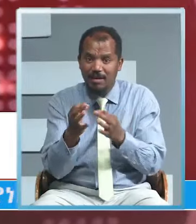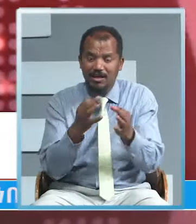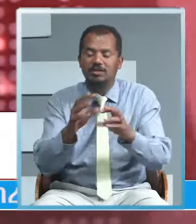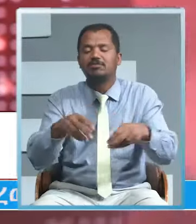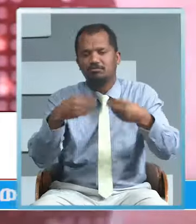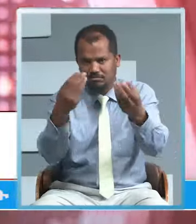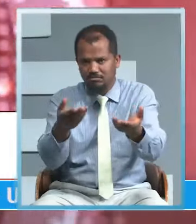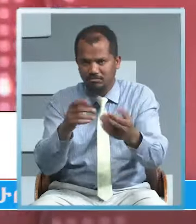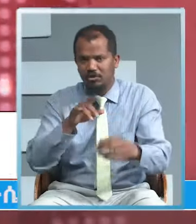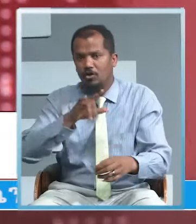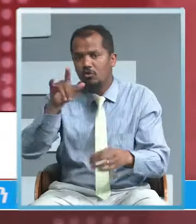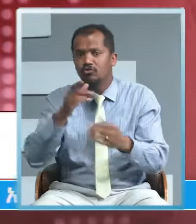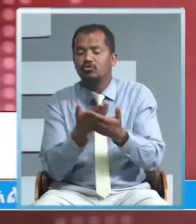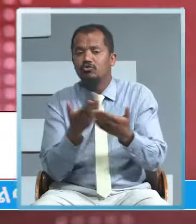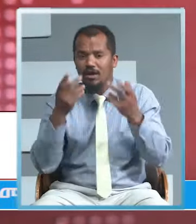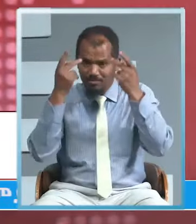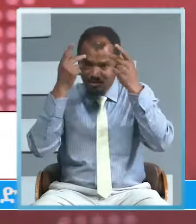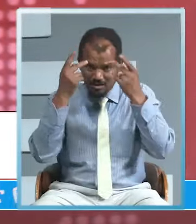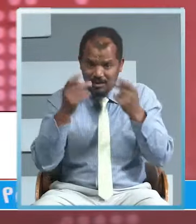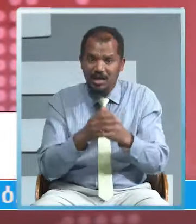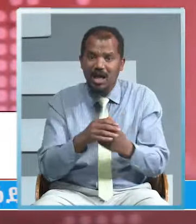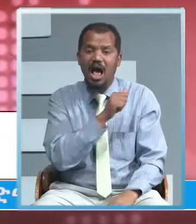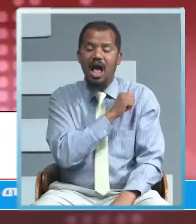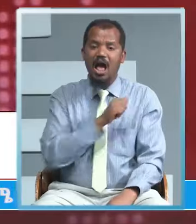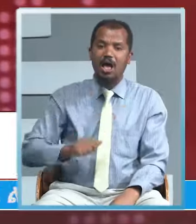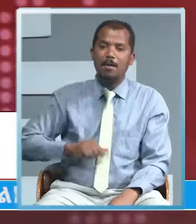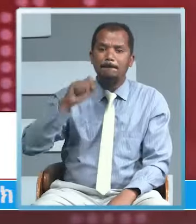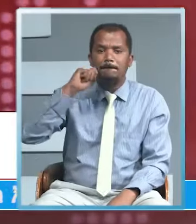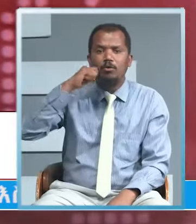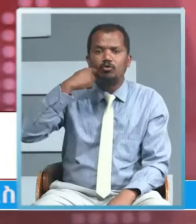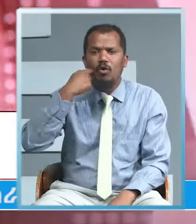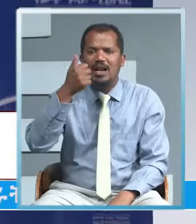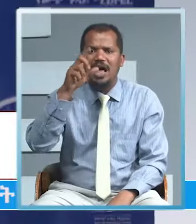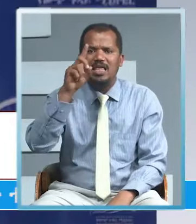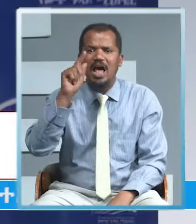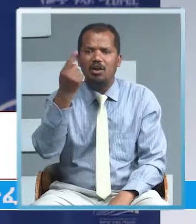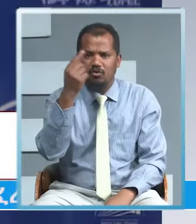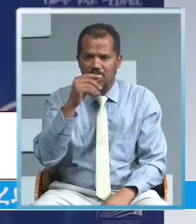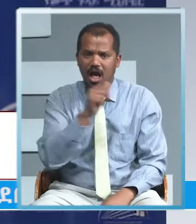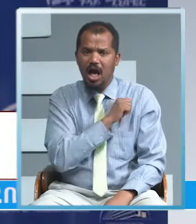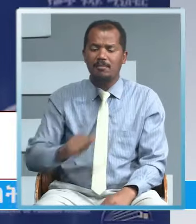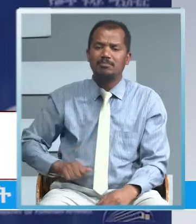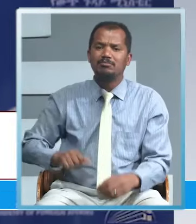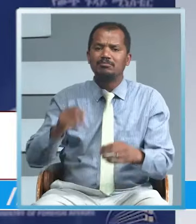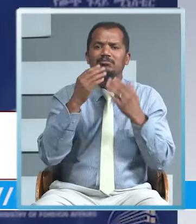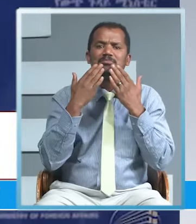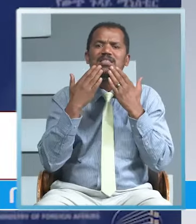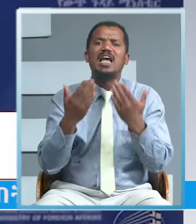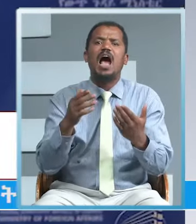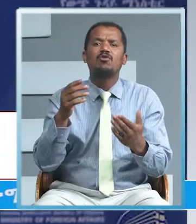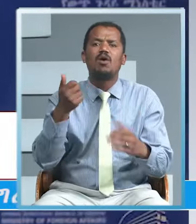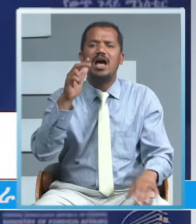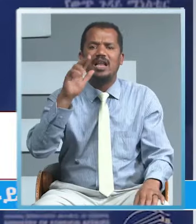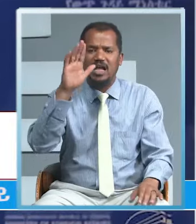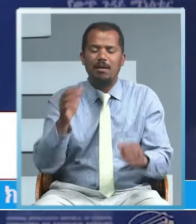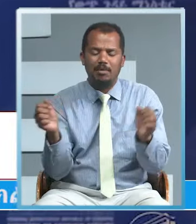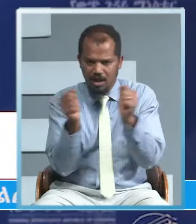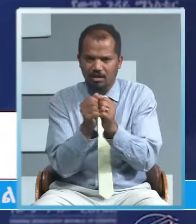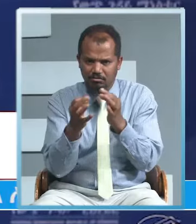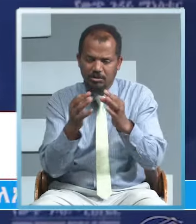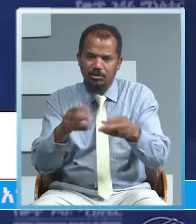መግለጫ ሰጥቷል። የውጭ ጉዳይ ሚኒስትር ዴታዎች አምባሳደር ብርቱካን አያኑና አምባሳደር ምስጋኑ አረጋ በጋራ መግለጫውን